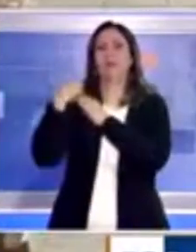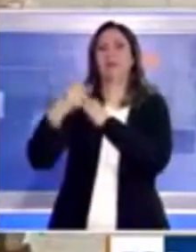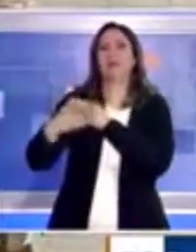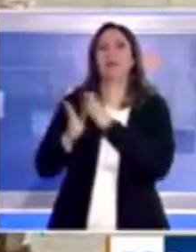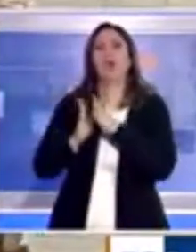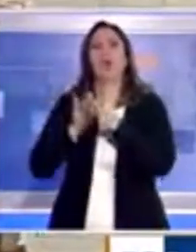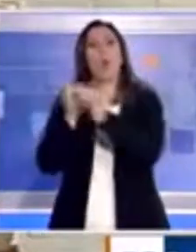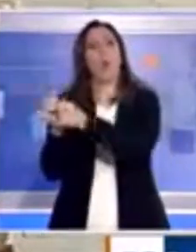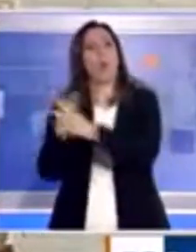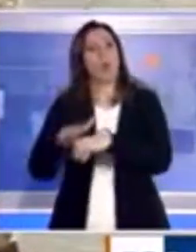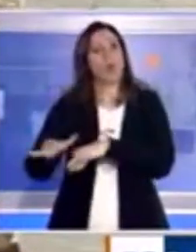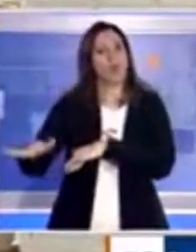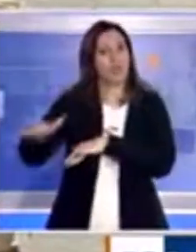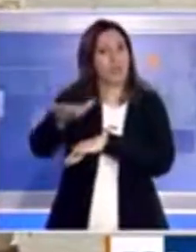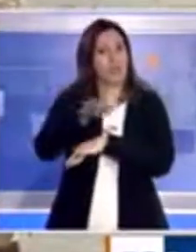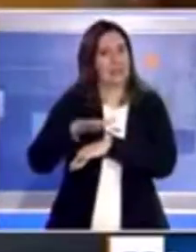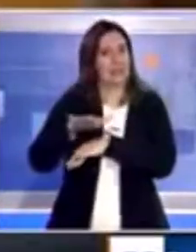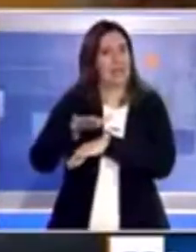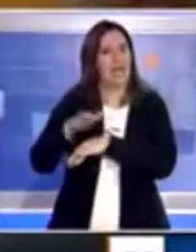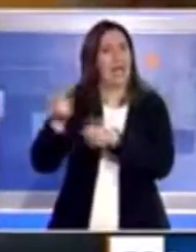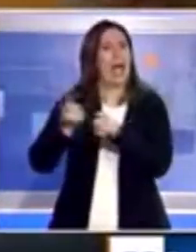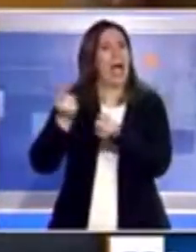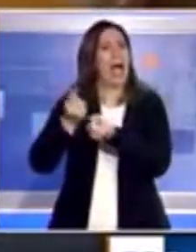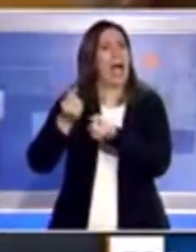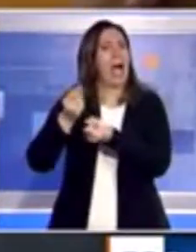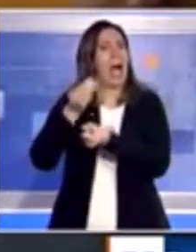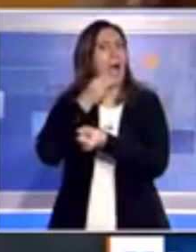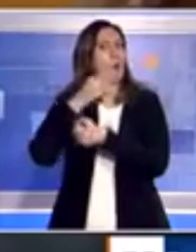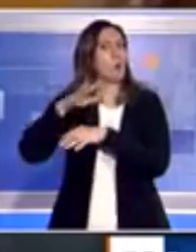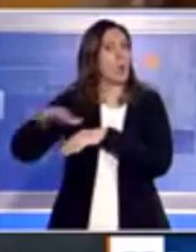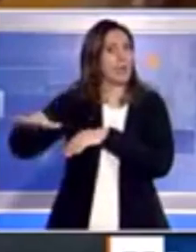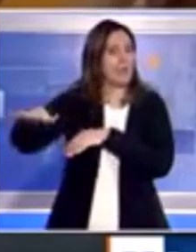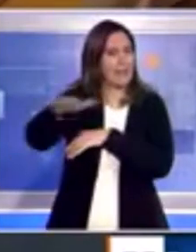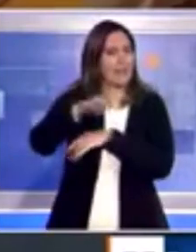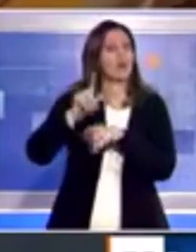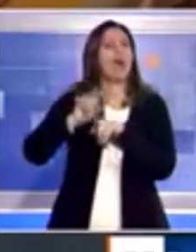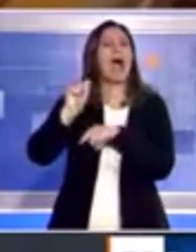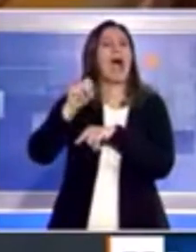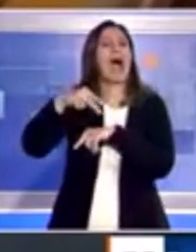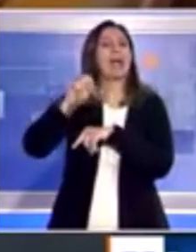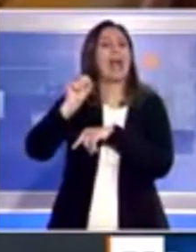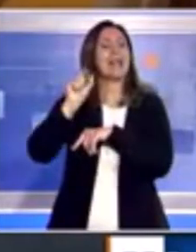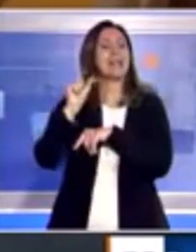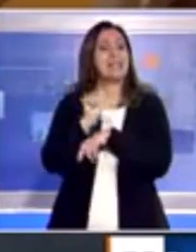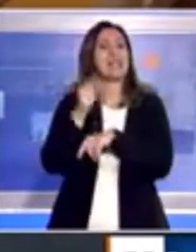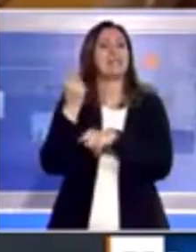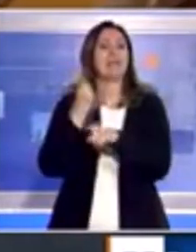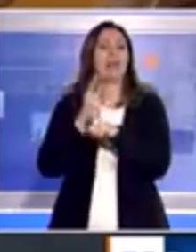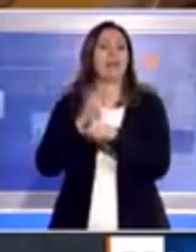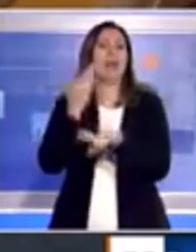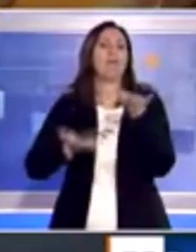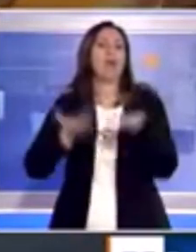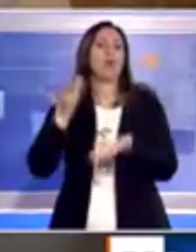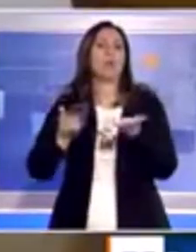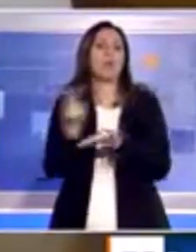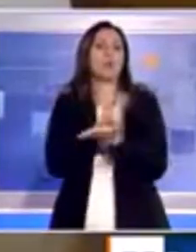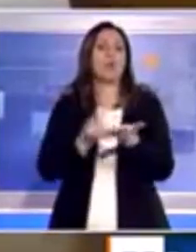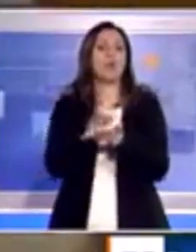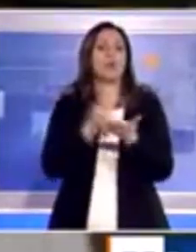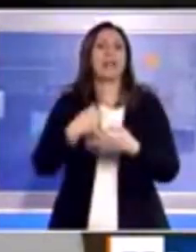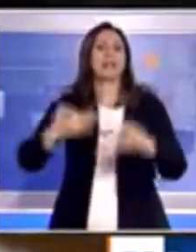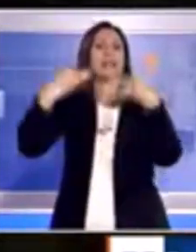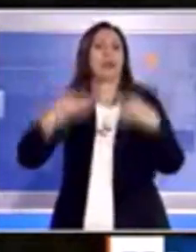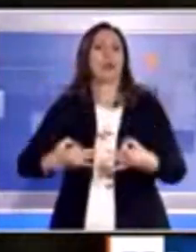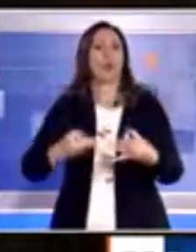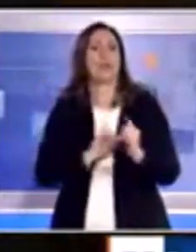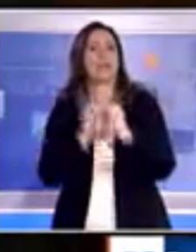Autogrill anche grazie ai contributi della Regione e ovviamente Anas che dovrà valutare il progetto per la messa in sicurezza degli accessi all'area